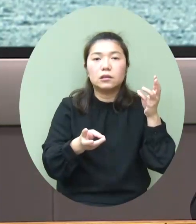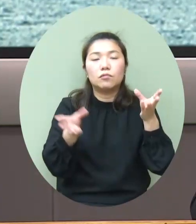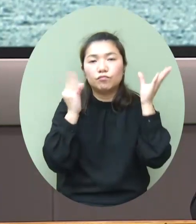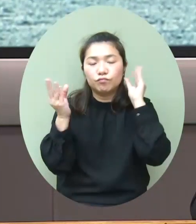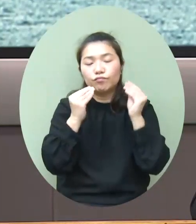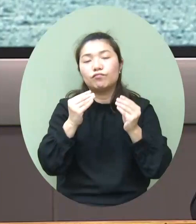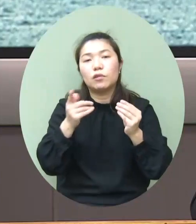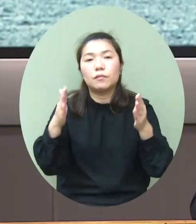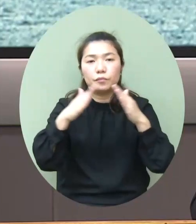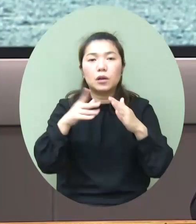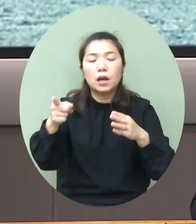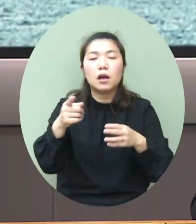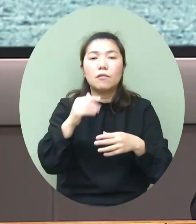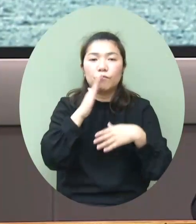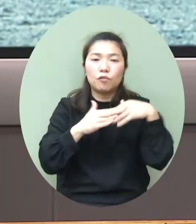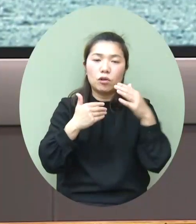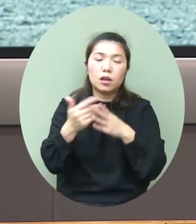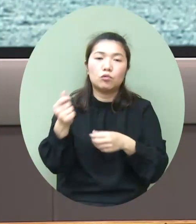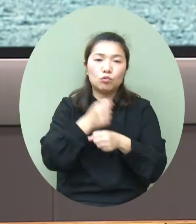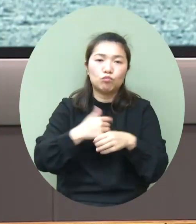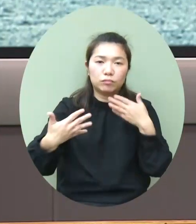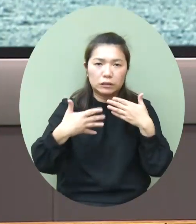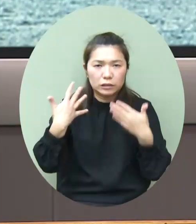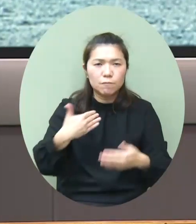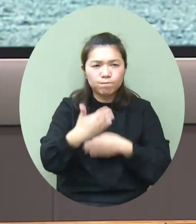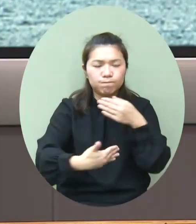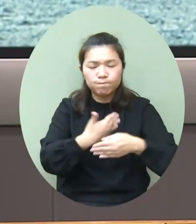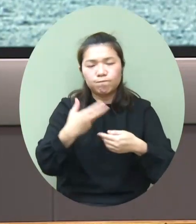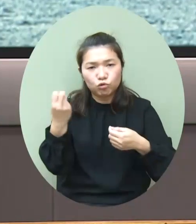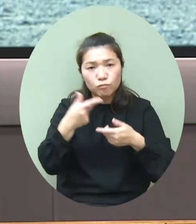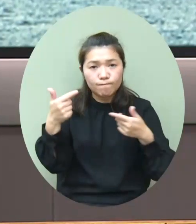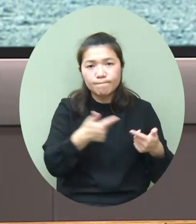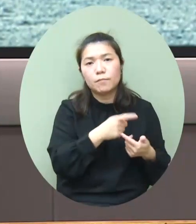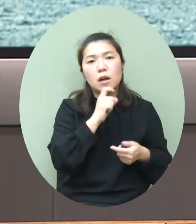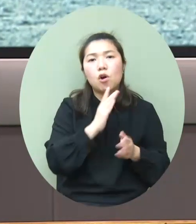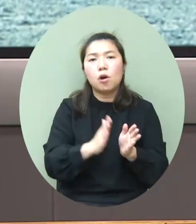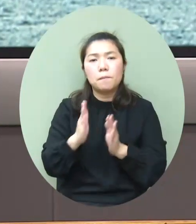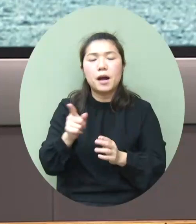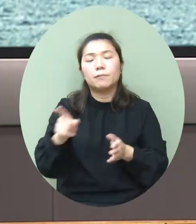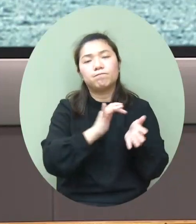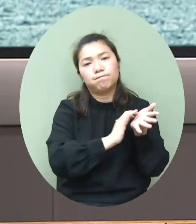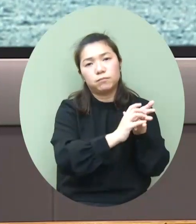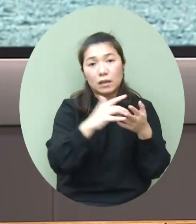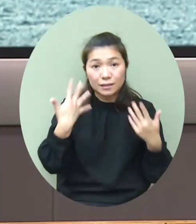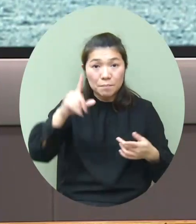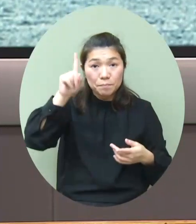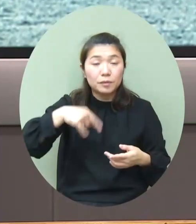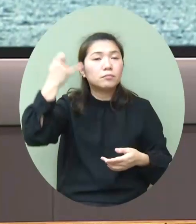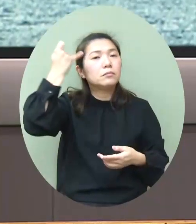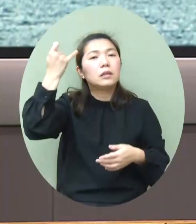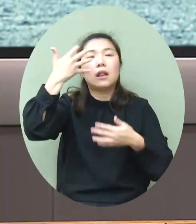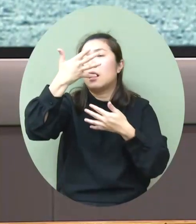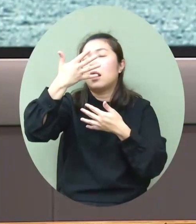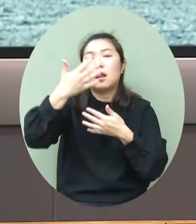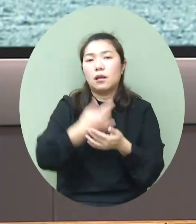卫生署的资讯科技的同事正在筹备这个平台，确实推出的日子